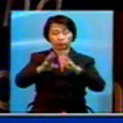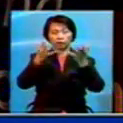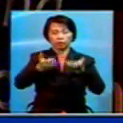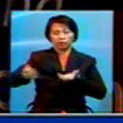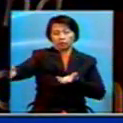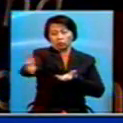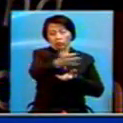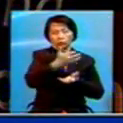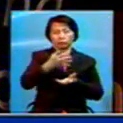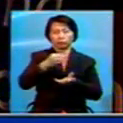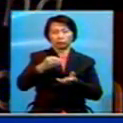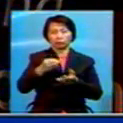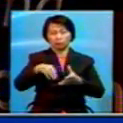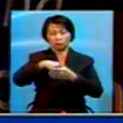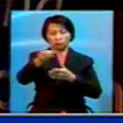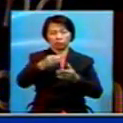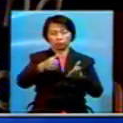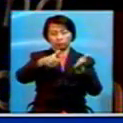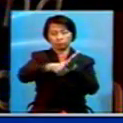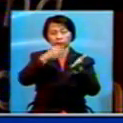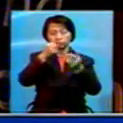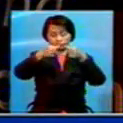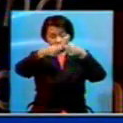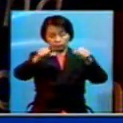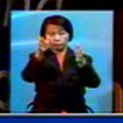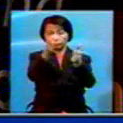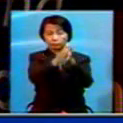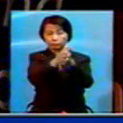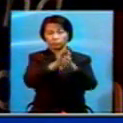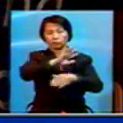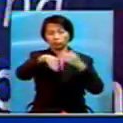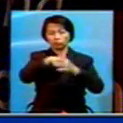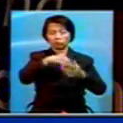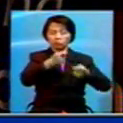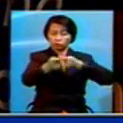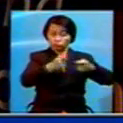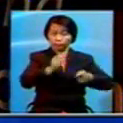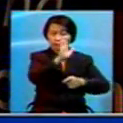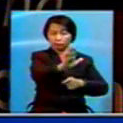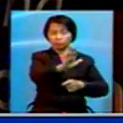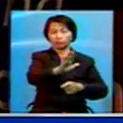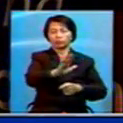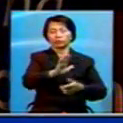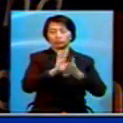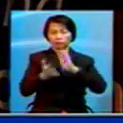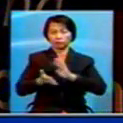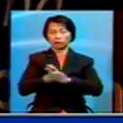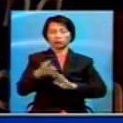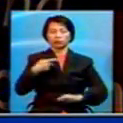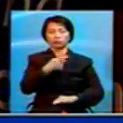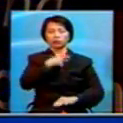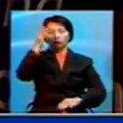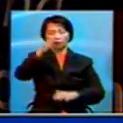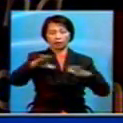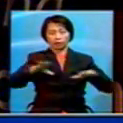sebes punya stiker lah apa-apalah semua dia punya soal pentadbiran jadi kita akan